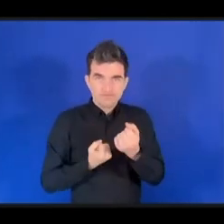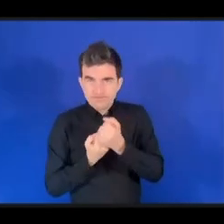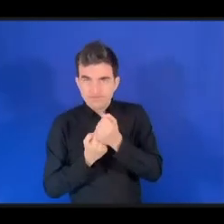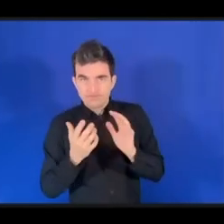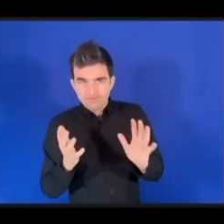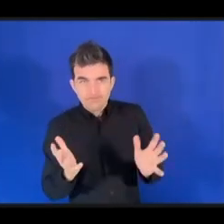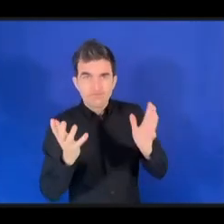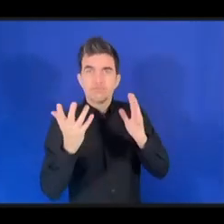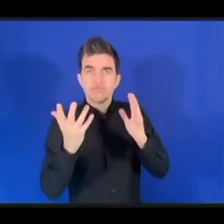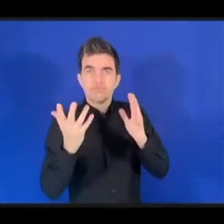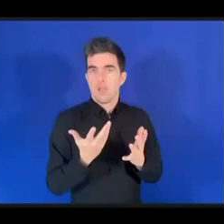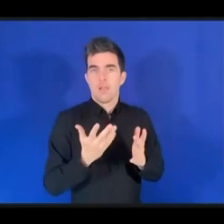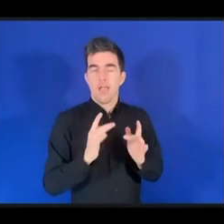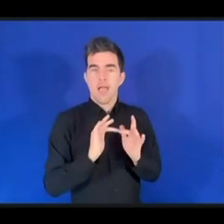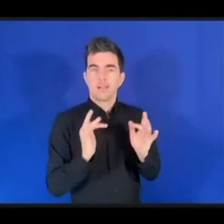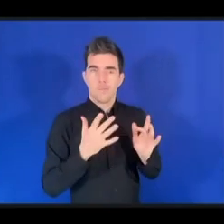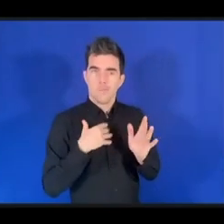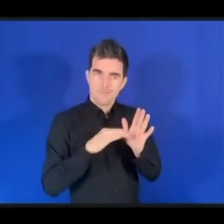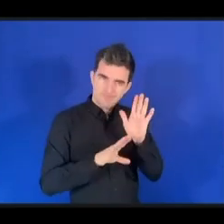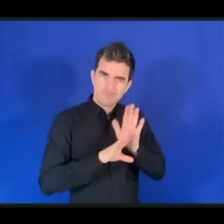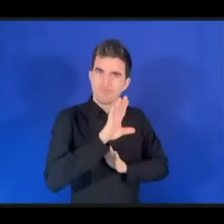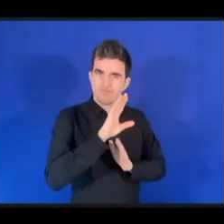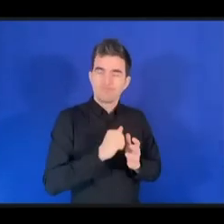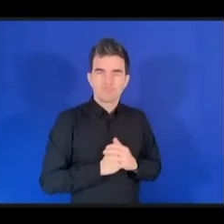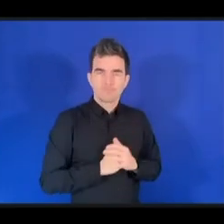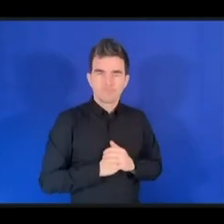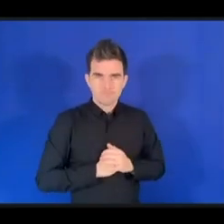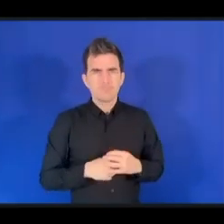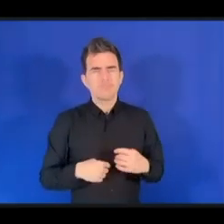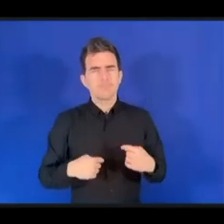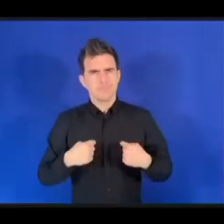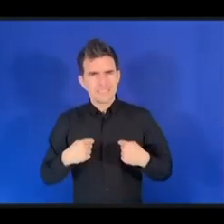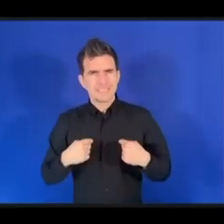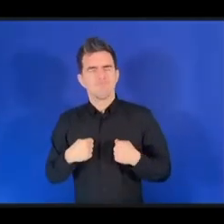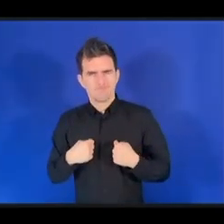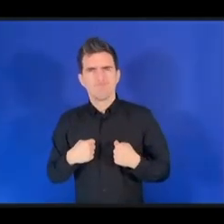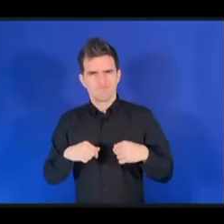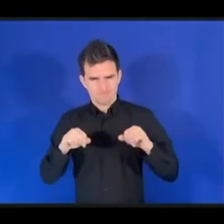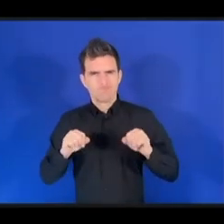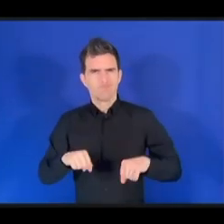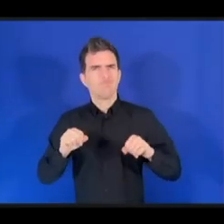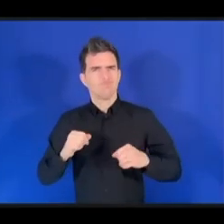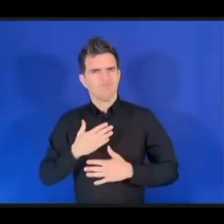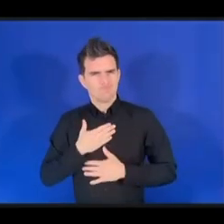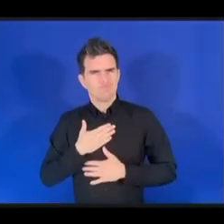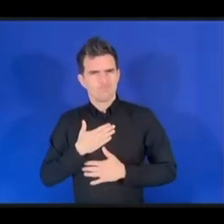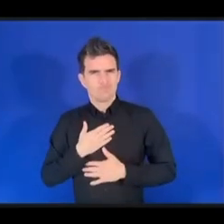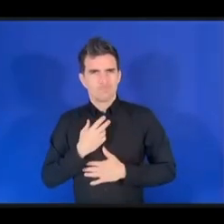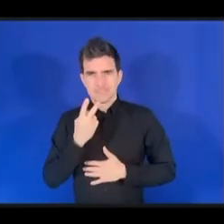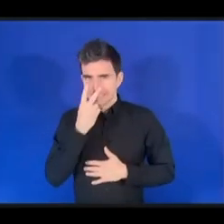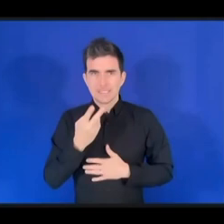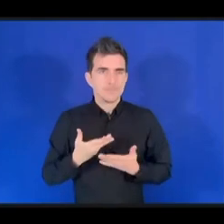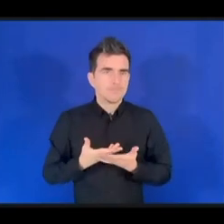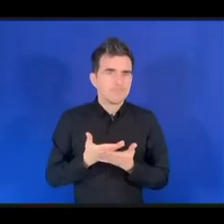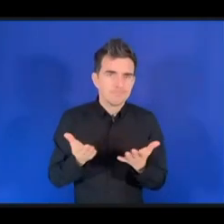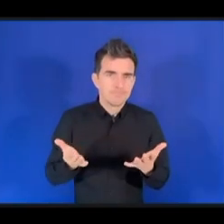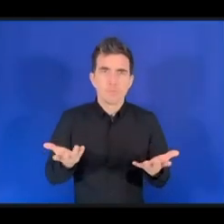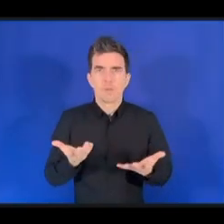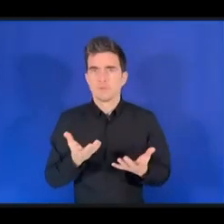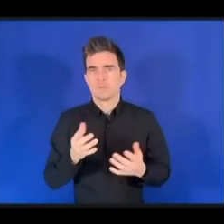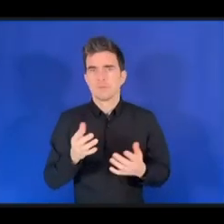する議論の場としてigfが受け継がれていくと確信して